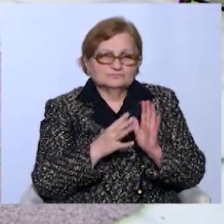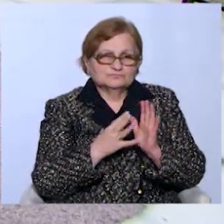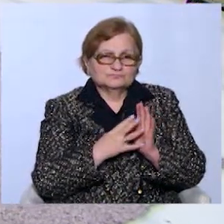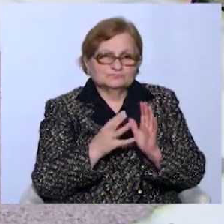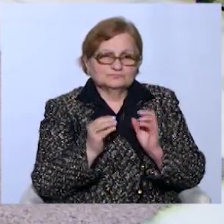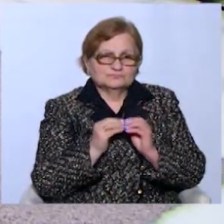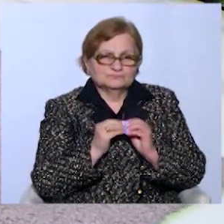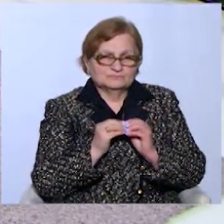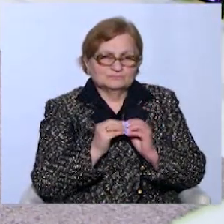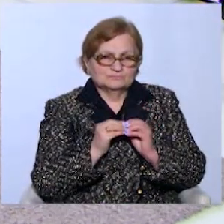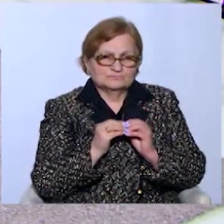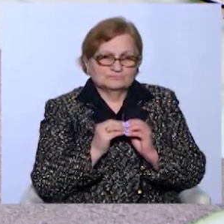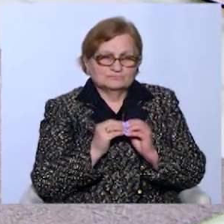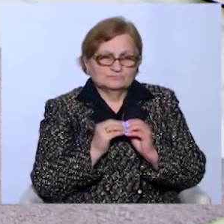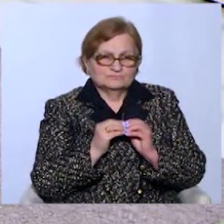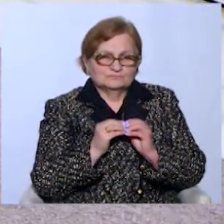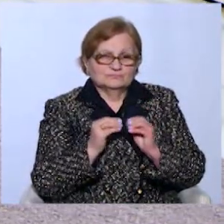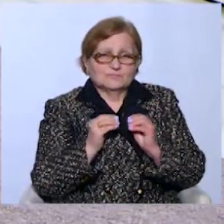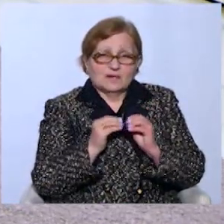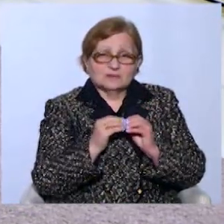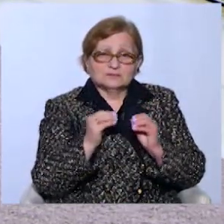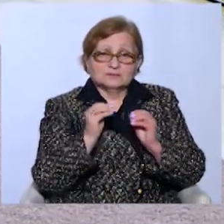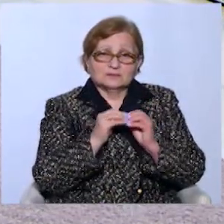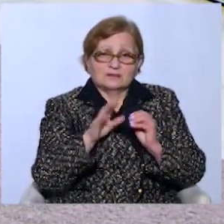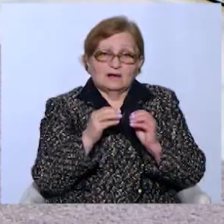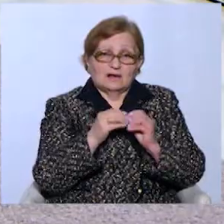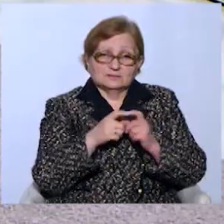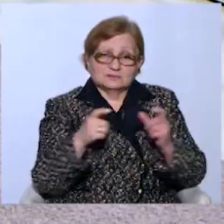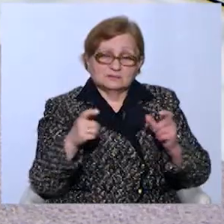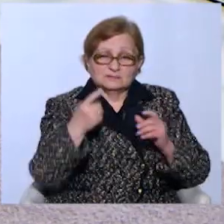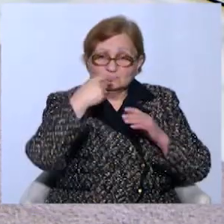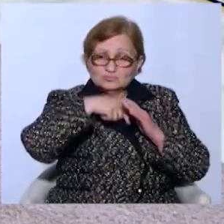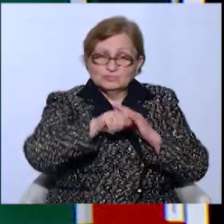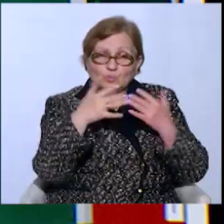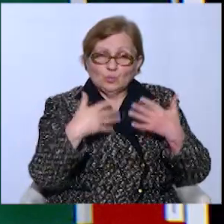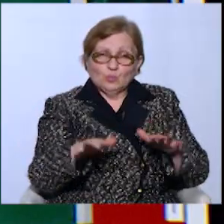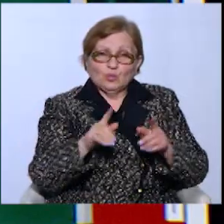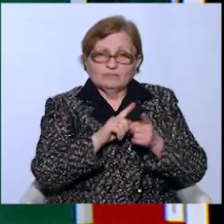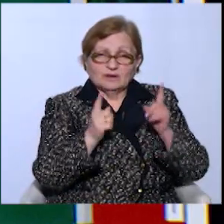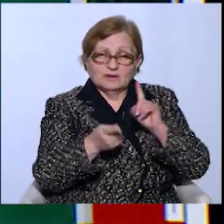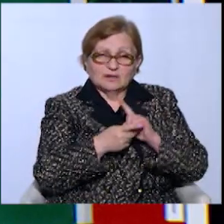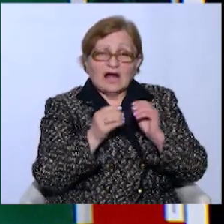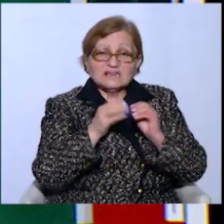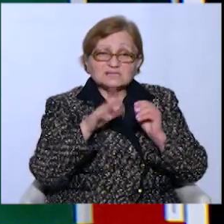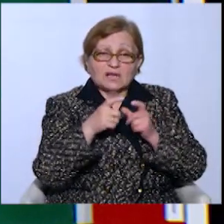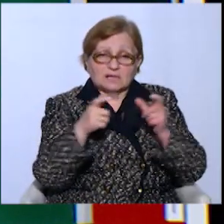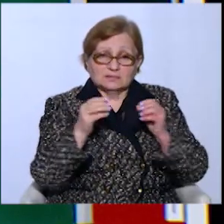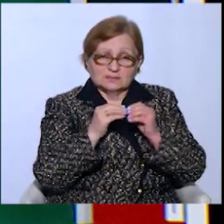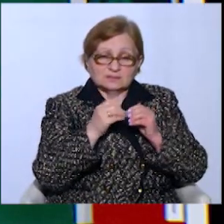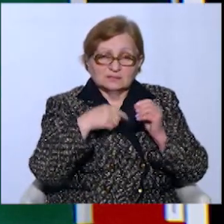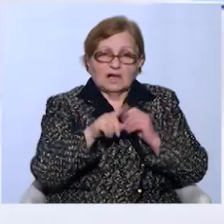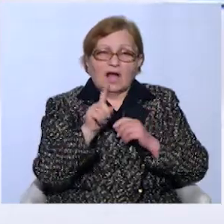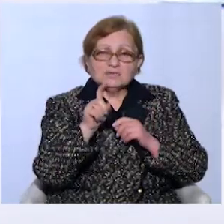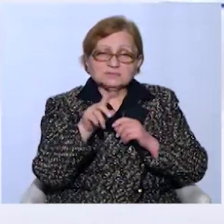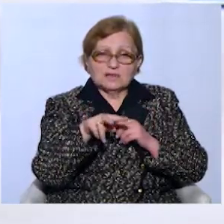8, 9, 10. ეს უკვე არის 10 წალი 10 ლარიანი, ანუ 100